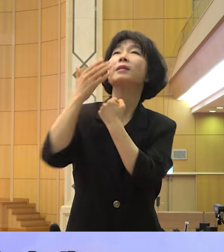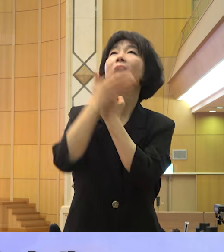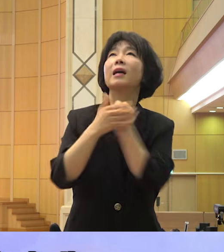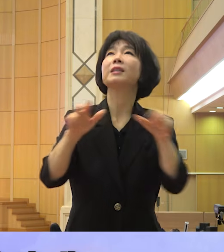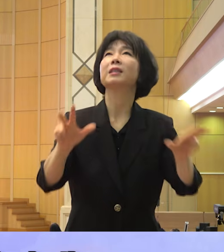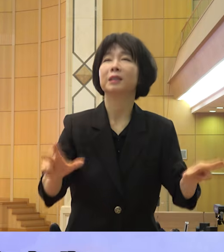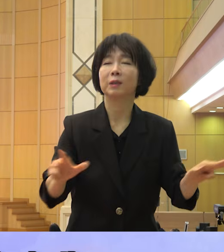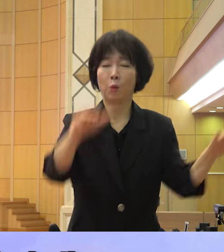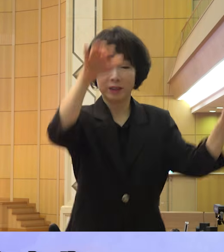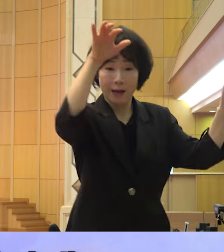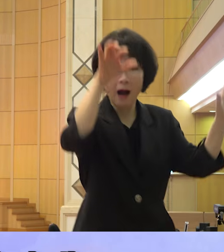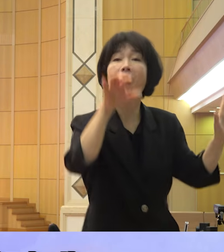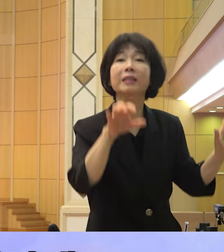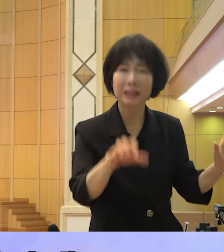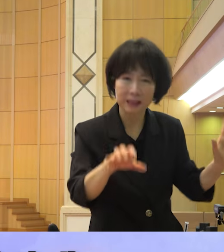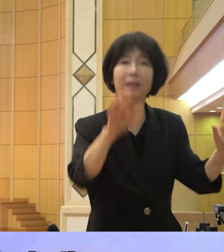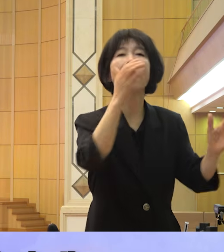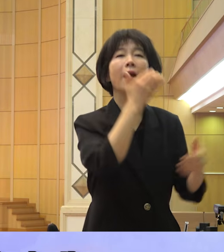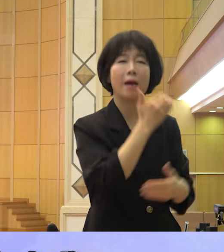은혜가 이곳에